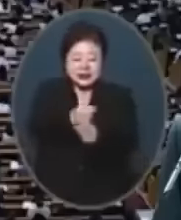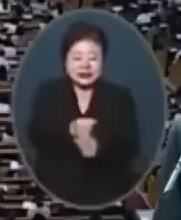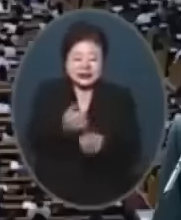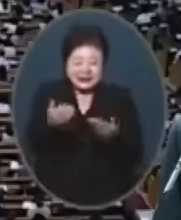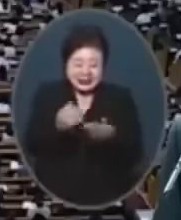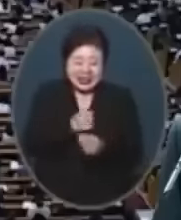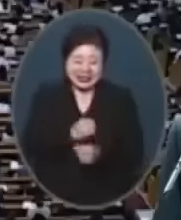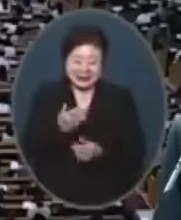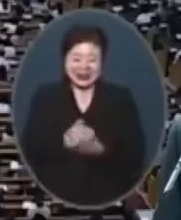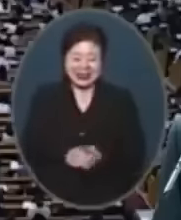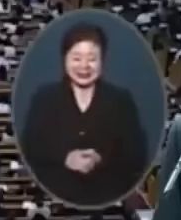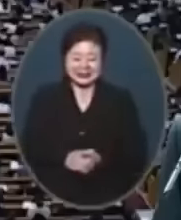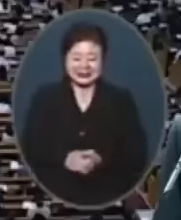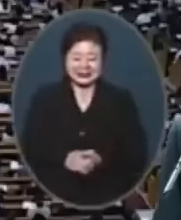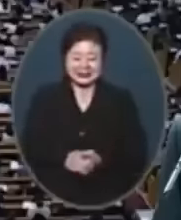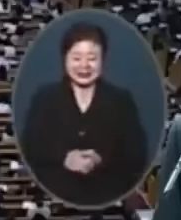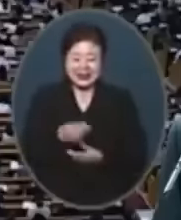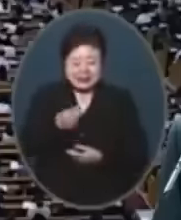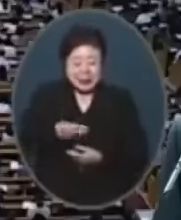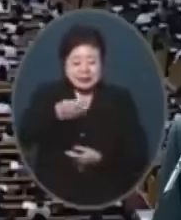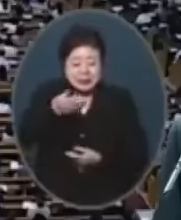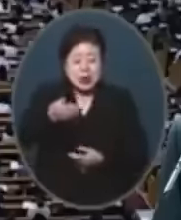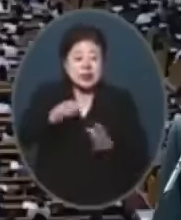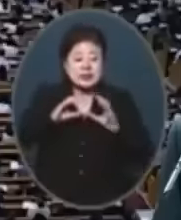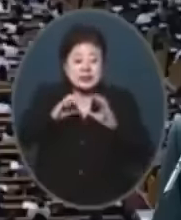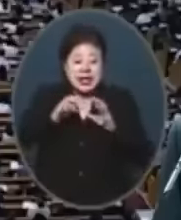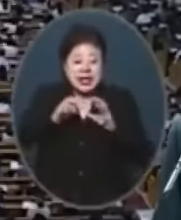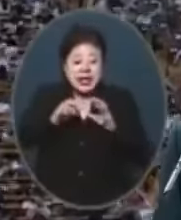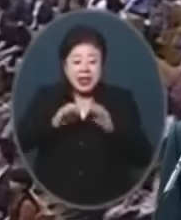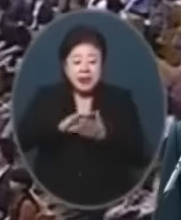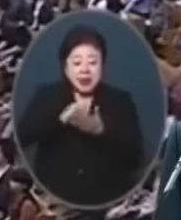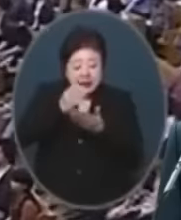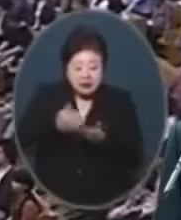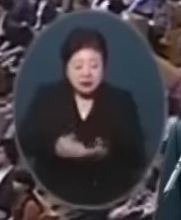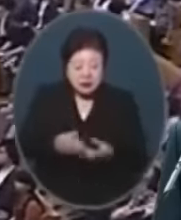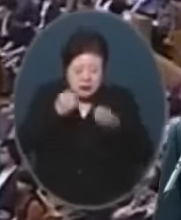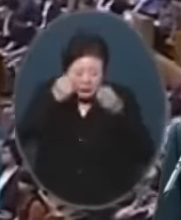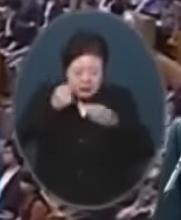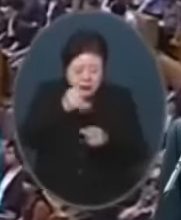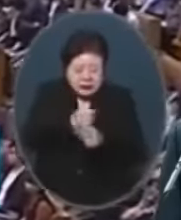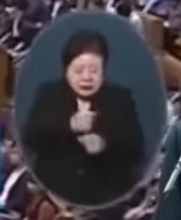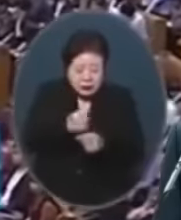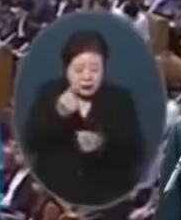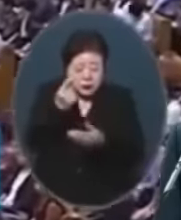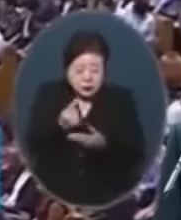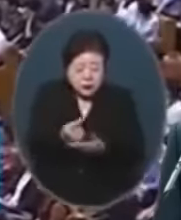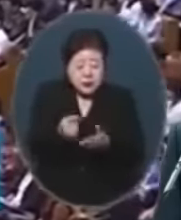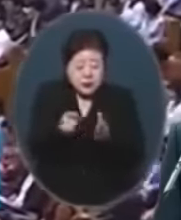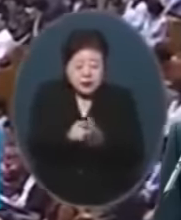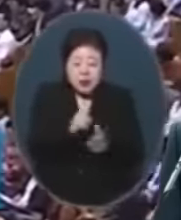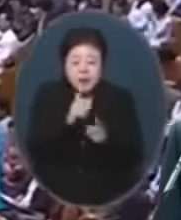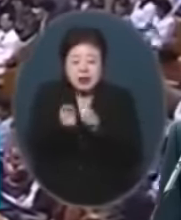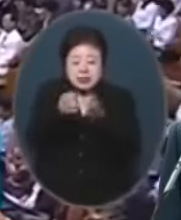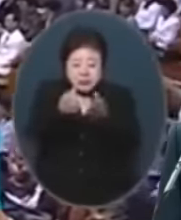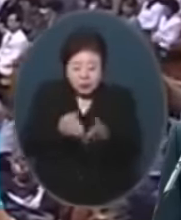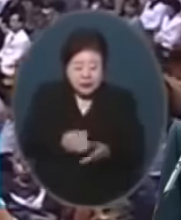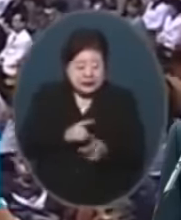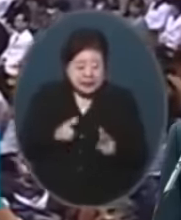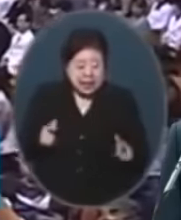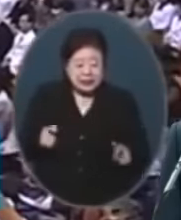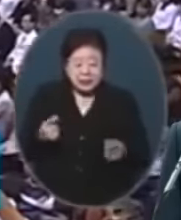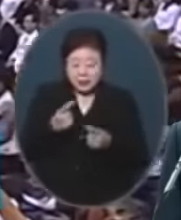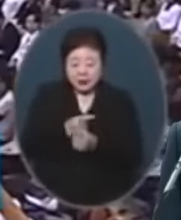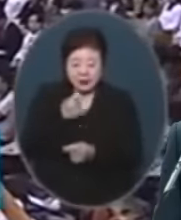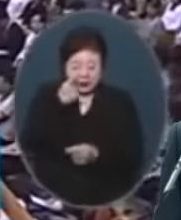하게 되는 것입니다. 3차원의 세계를 변화시키거나 새로운 창조를 가져오려면 말씀을 통하지 않고는